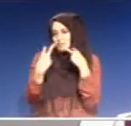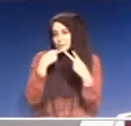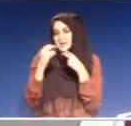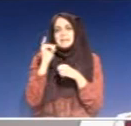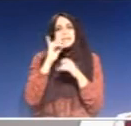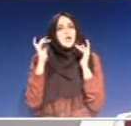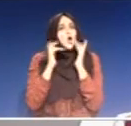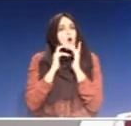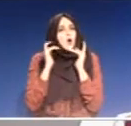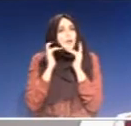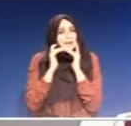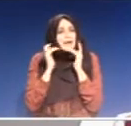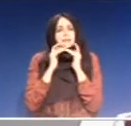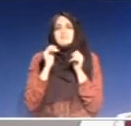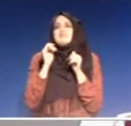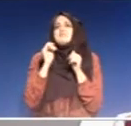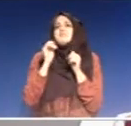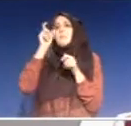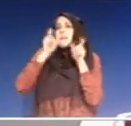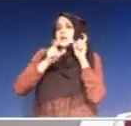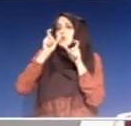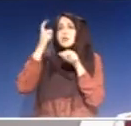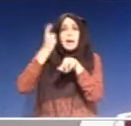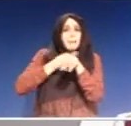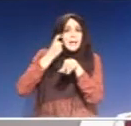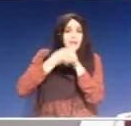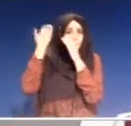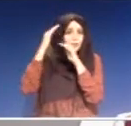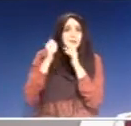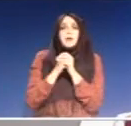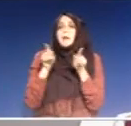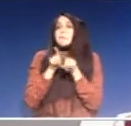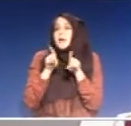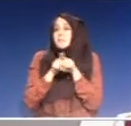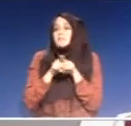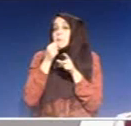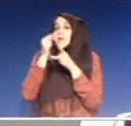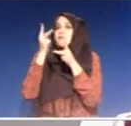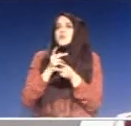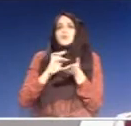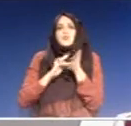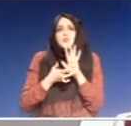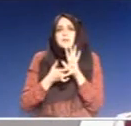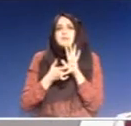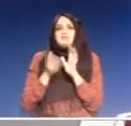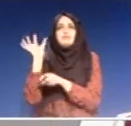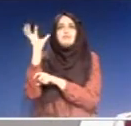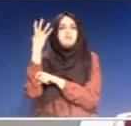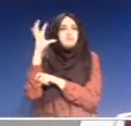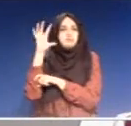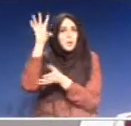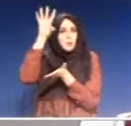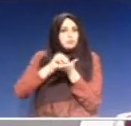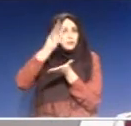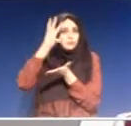خير، مرحبا بالجالية المسلمة في المهجر، وأرحب أيضا بكل من يلتقطنا عبر الأقمار